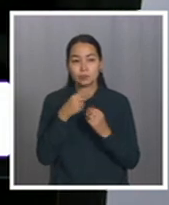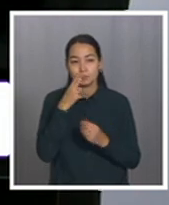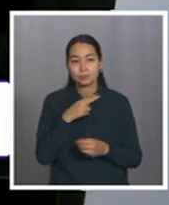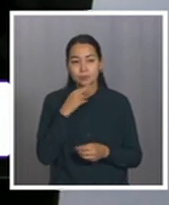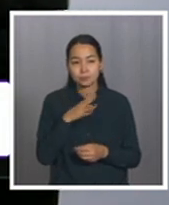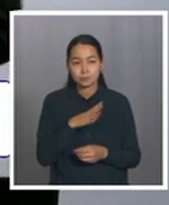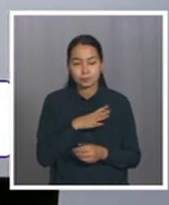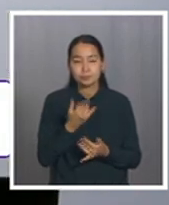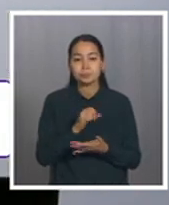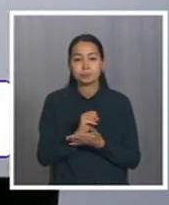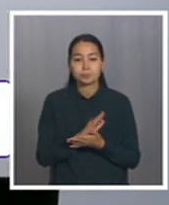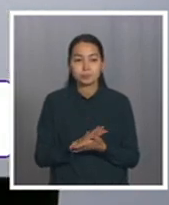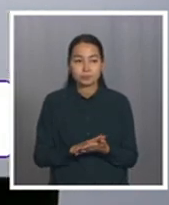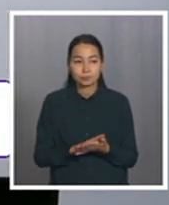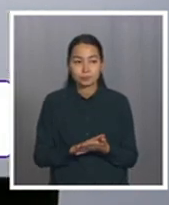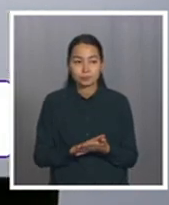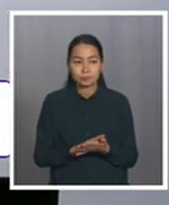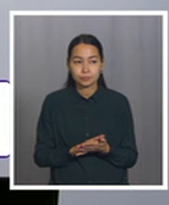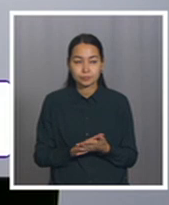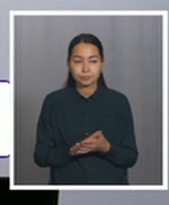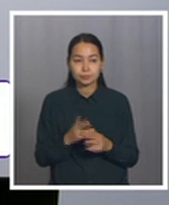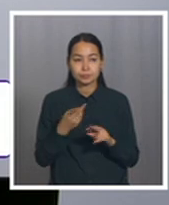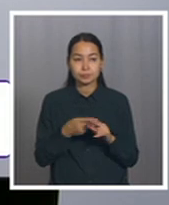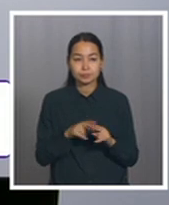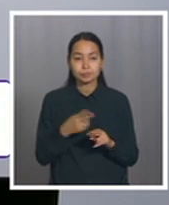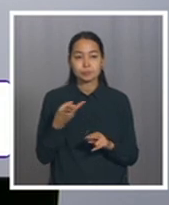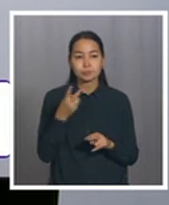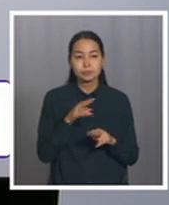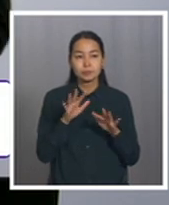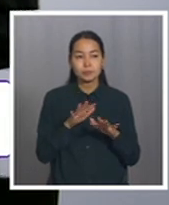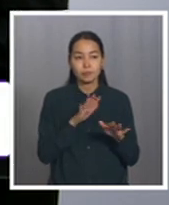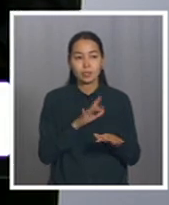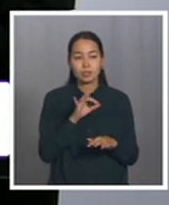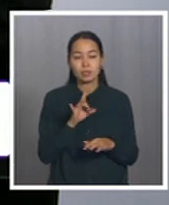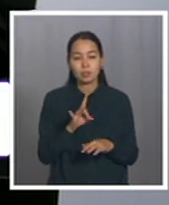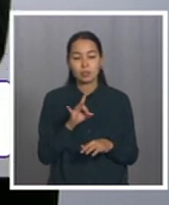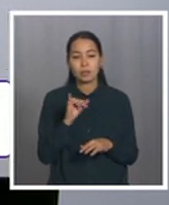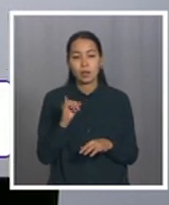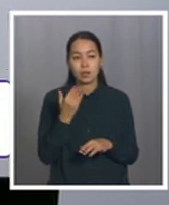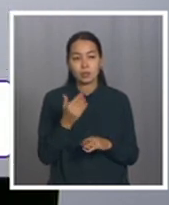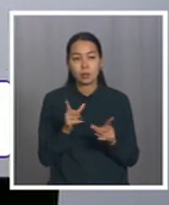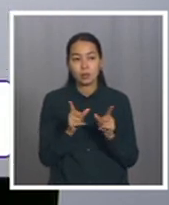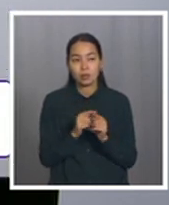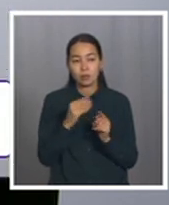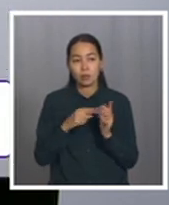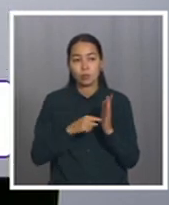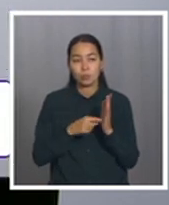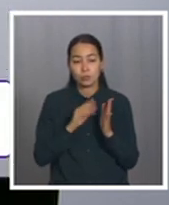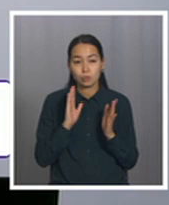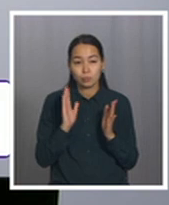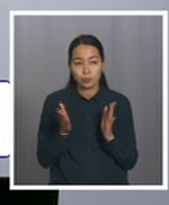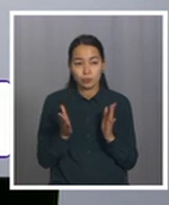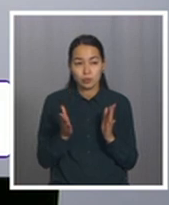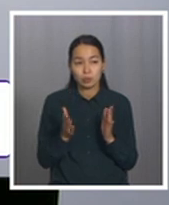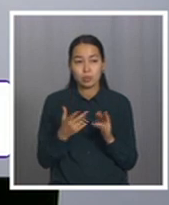қарай жалғастырайық. Екі өрнектің екі жағында RI деген шамаға көбейтетін болсақ, сол жақта бізде